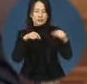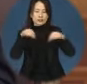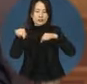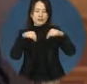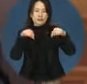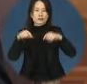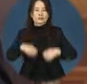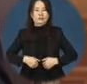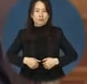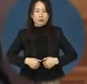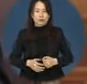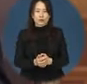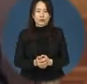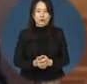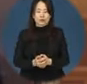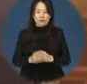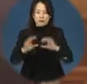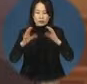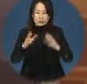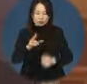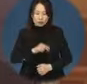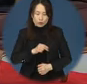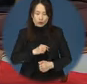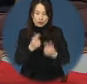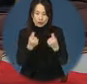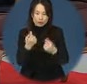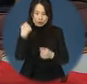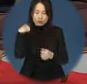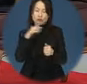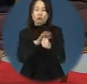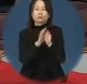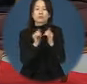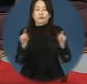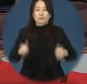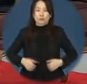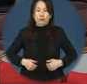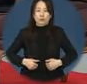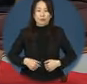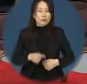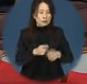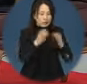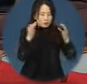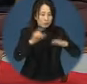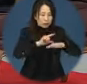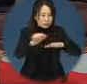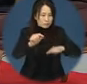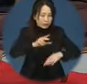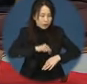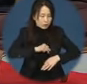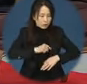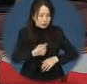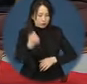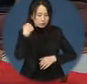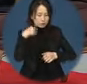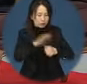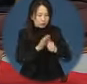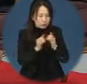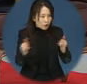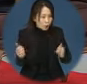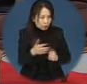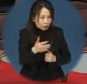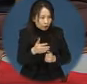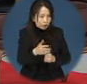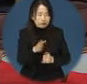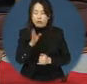따지면 보좌관 인력이 필요하다 이런 이야기를 많이 했거든요 그동안 지방 위원은 보좌관이 저렇습니다 혼자 의정 생활의 사상의학의